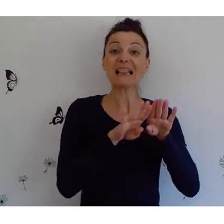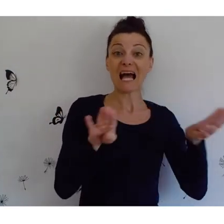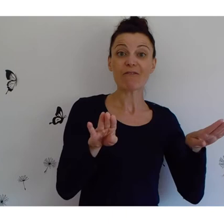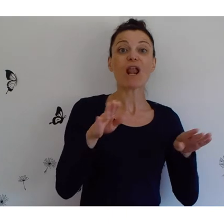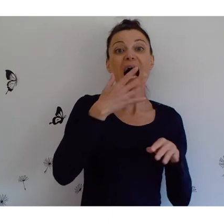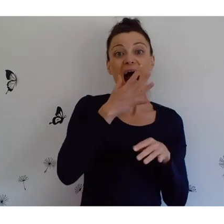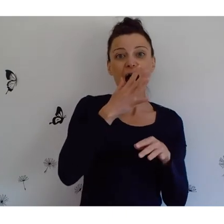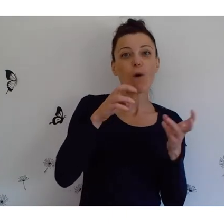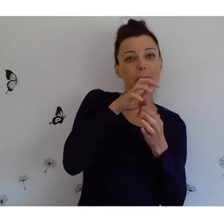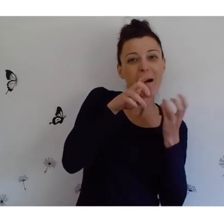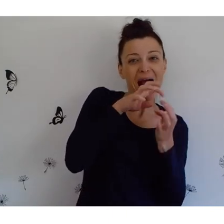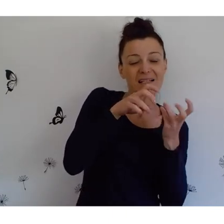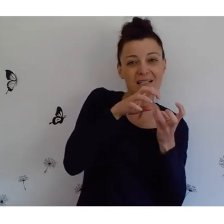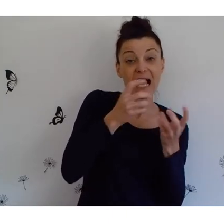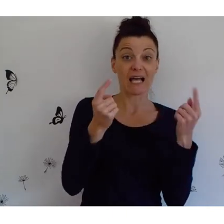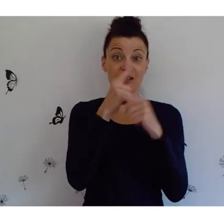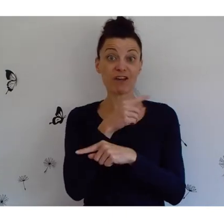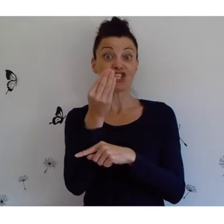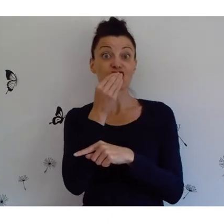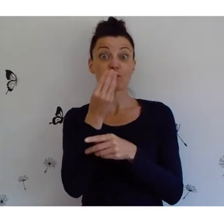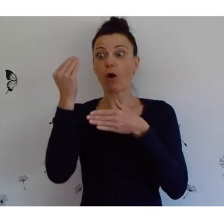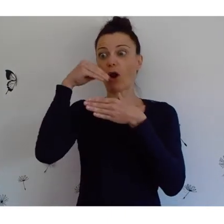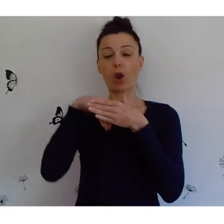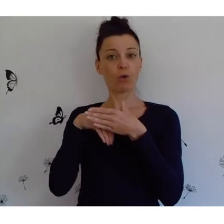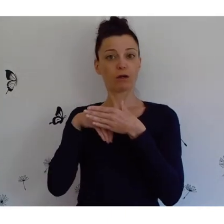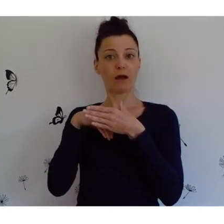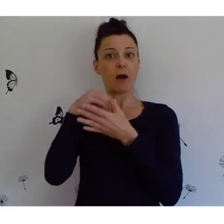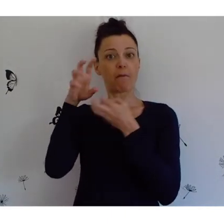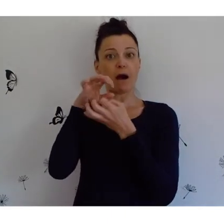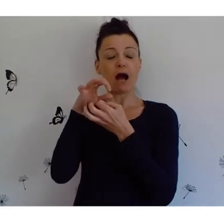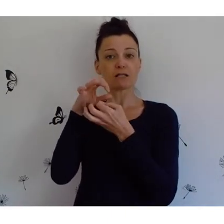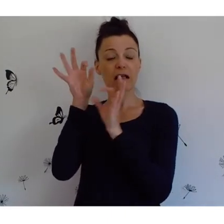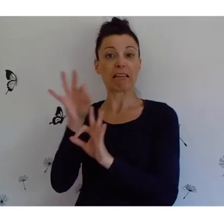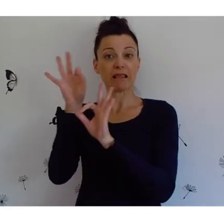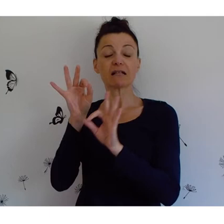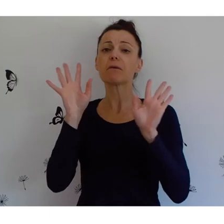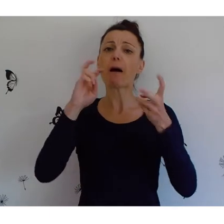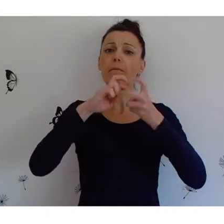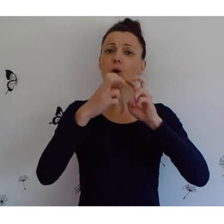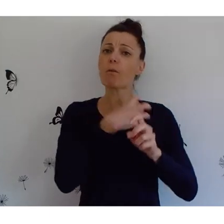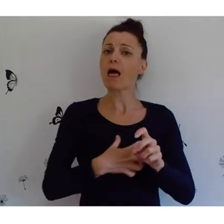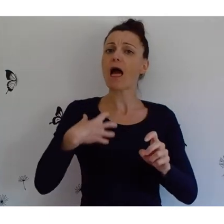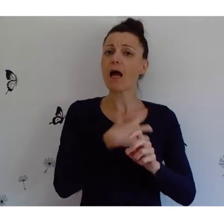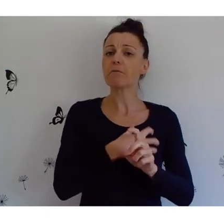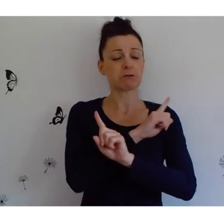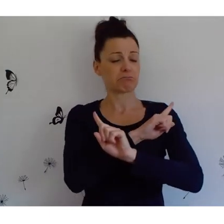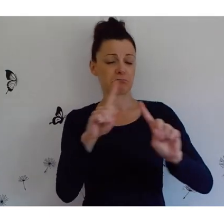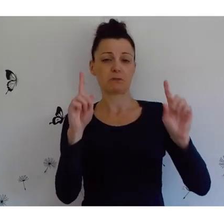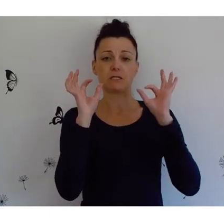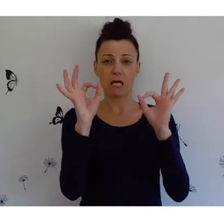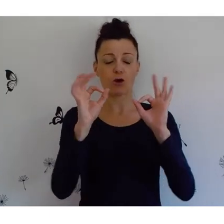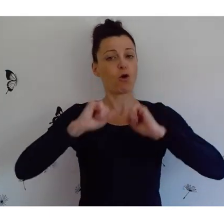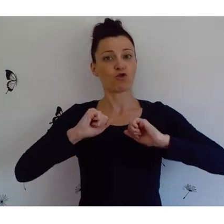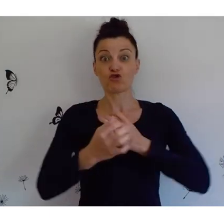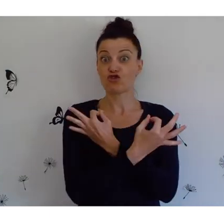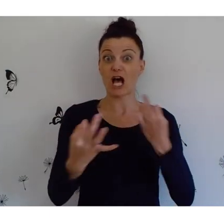l'acqua e mandava giù il cibo intero, senza per questo avere problemi digestivi. Era sanissima.